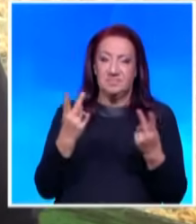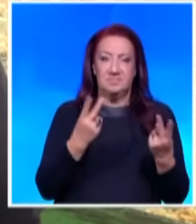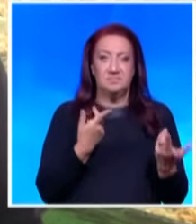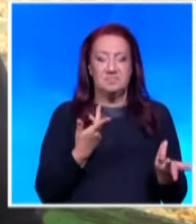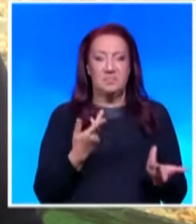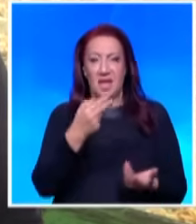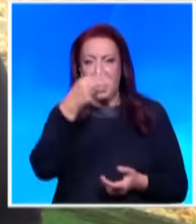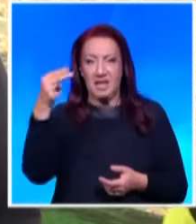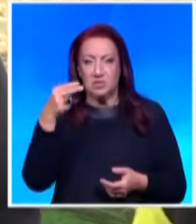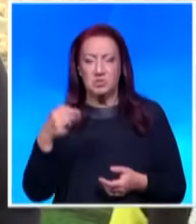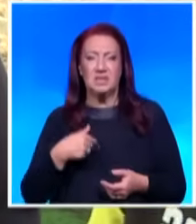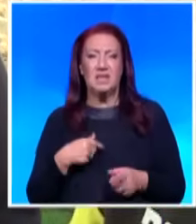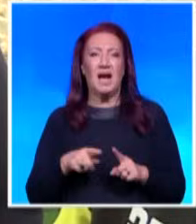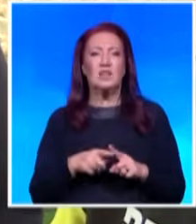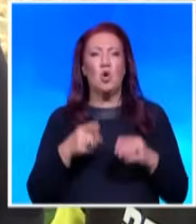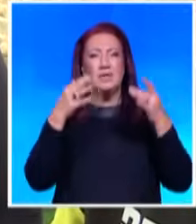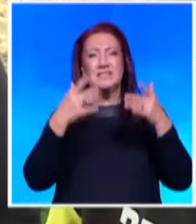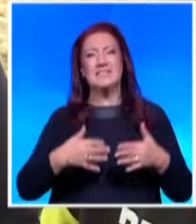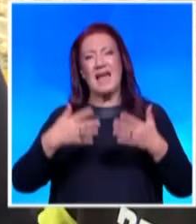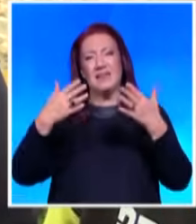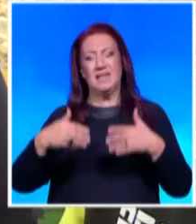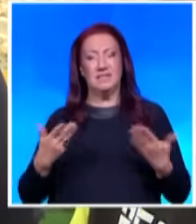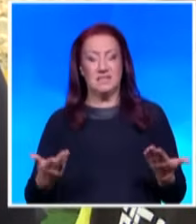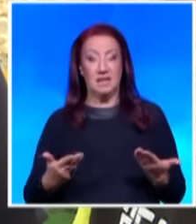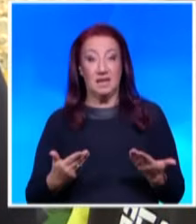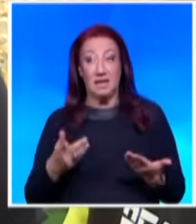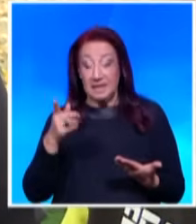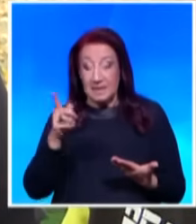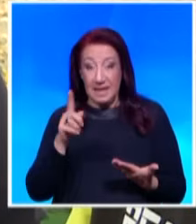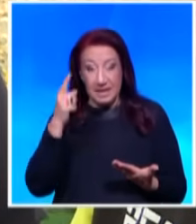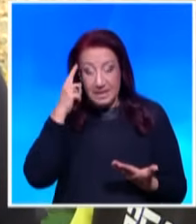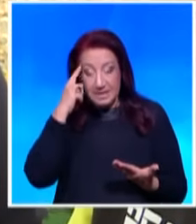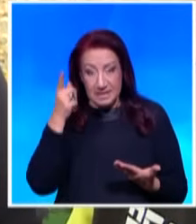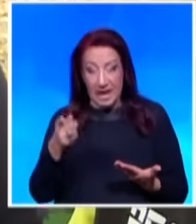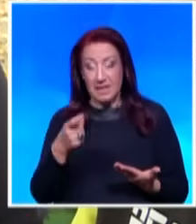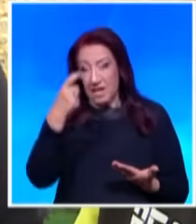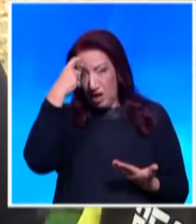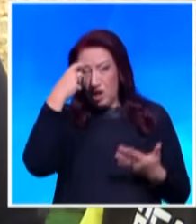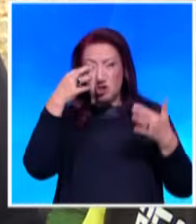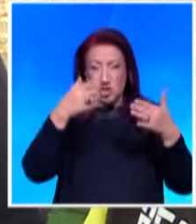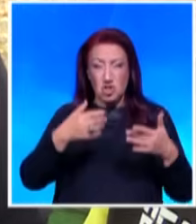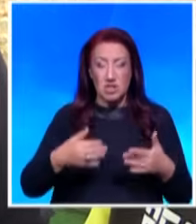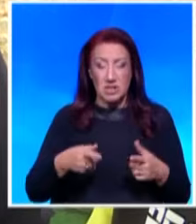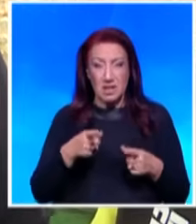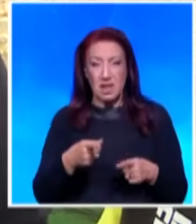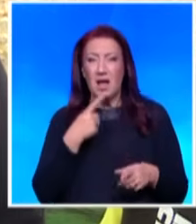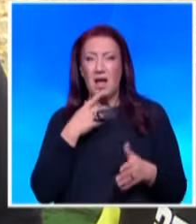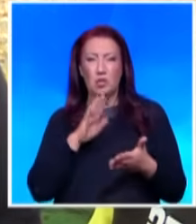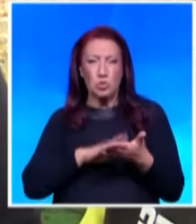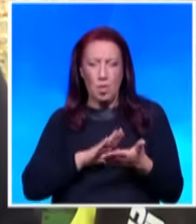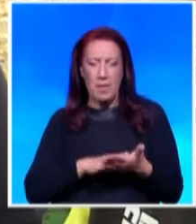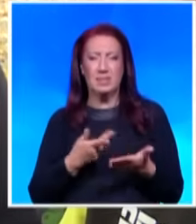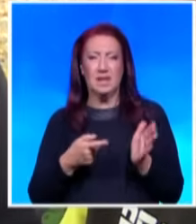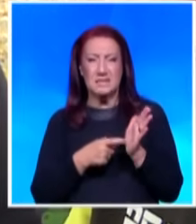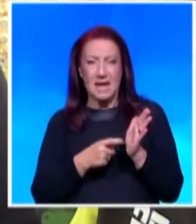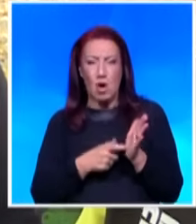статистика, членове алинеи и реално те не си дават сметка, че за всички тия цифри и документи и закони,